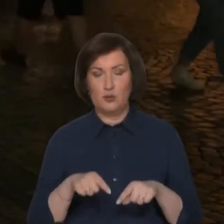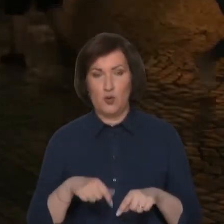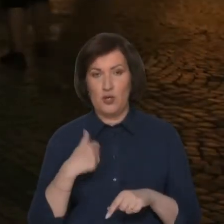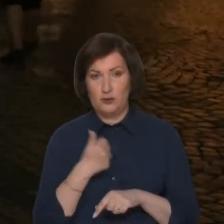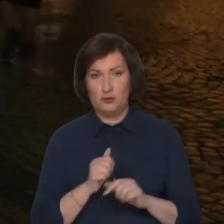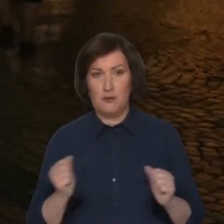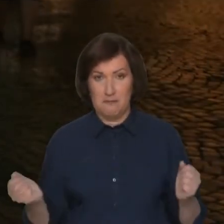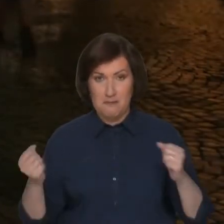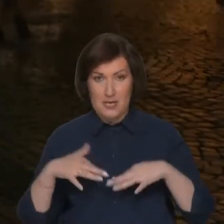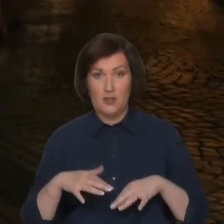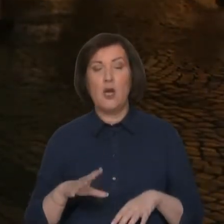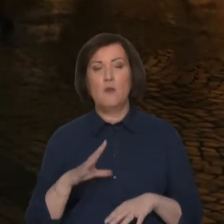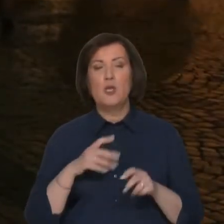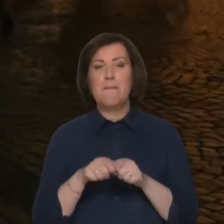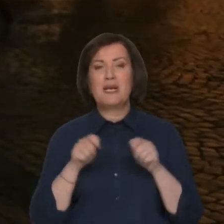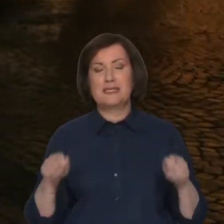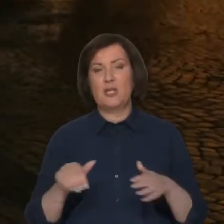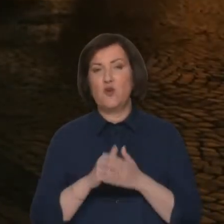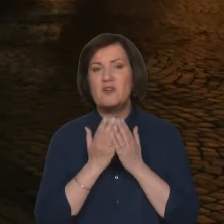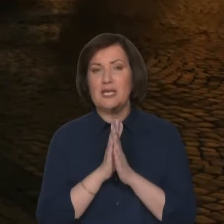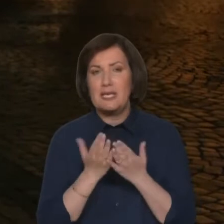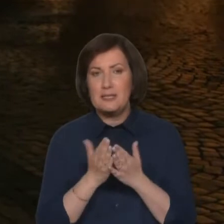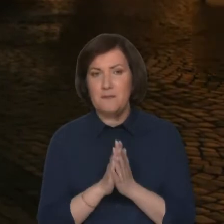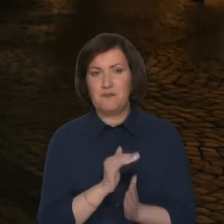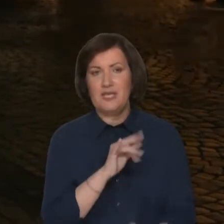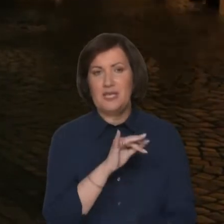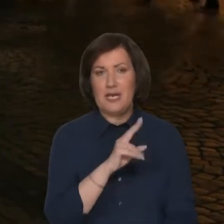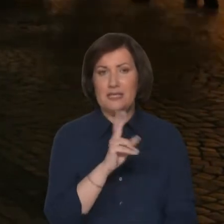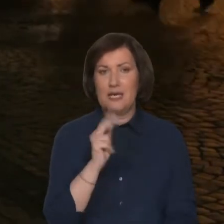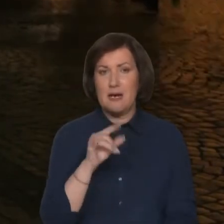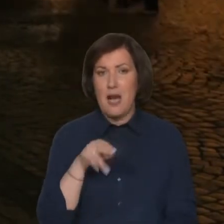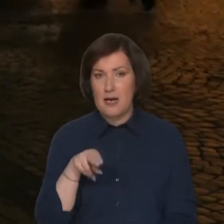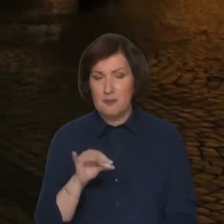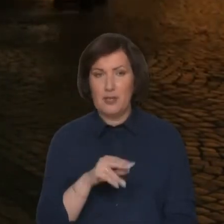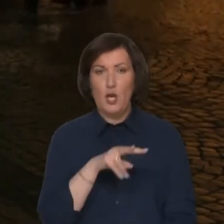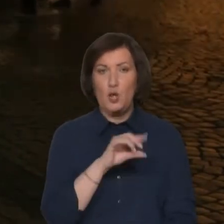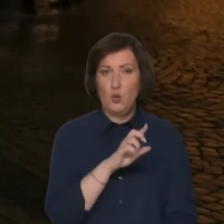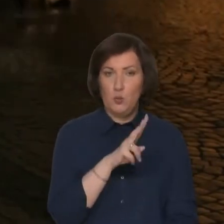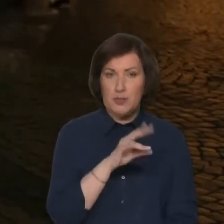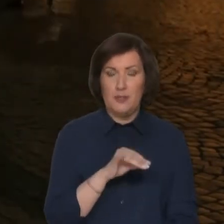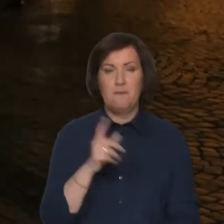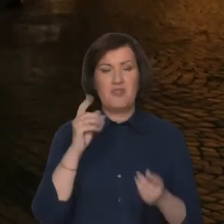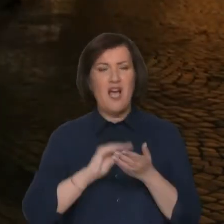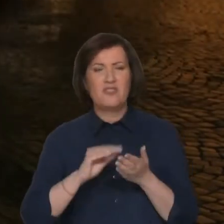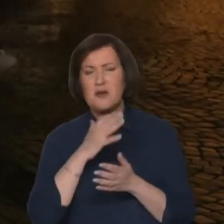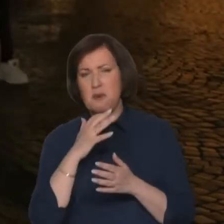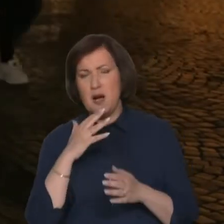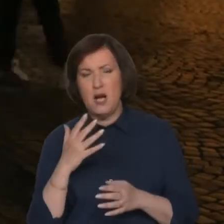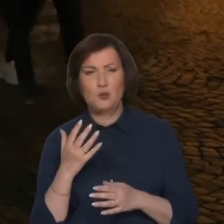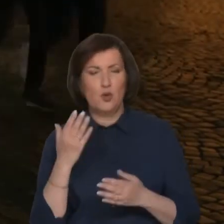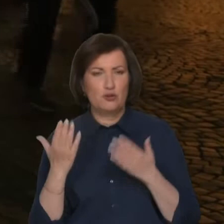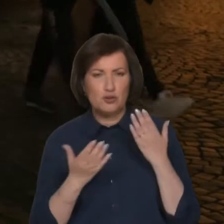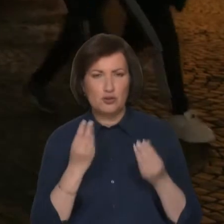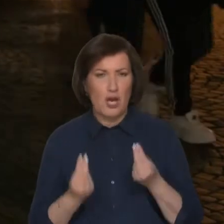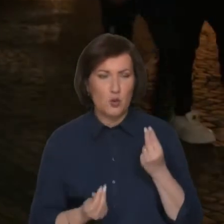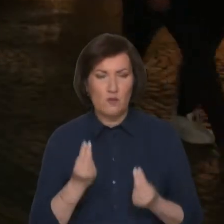«Меридіану» були презентації нових книг Ірени Карпи та Андрія Любки. Автори багато жартували, а